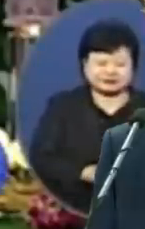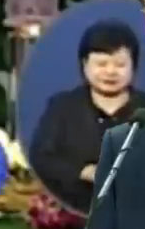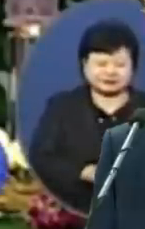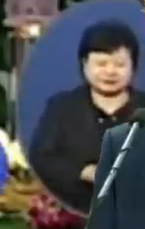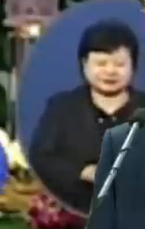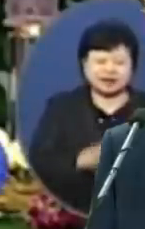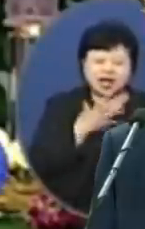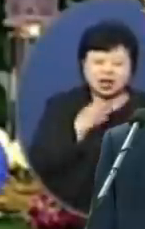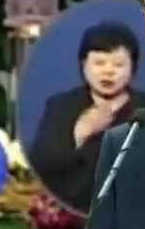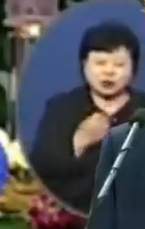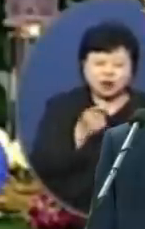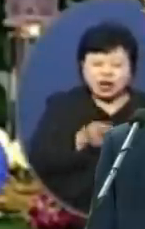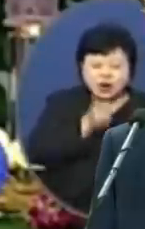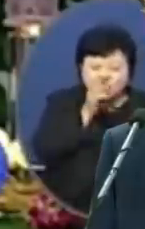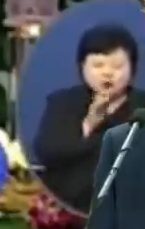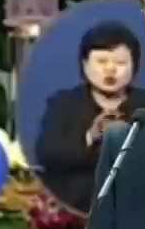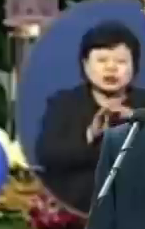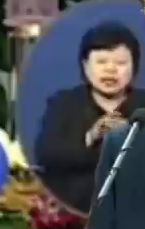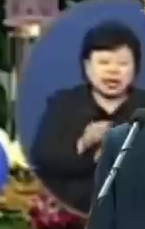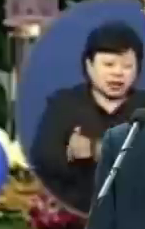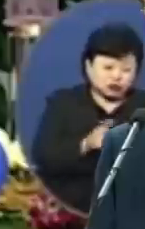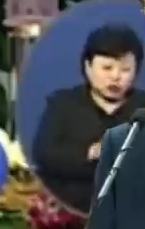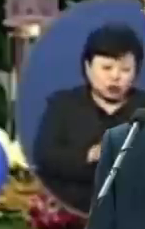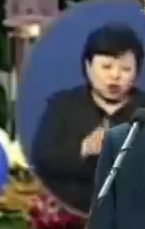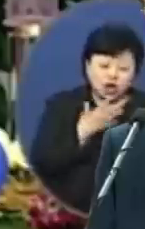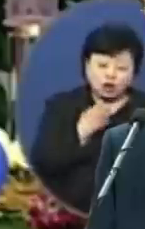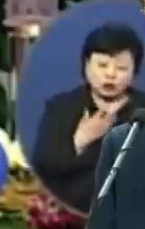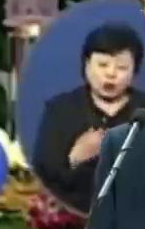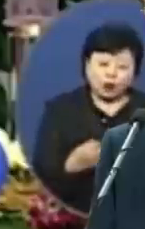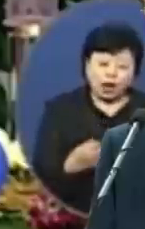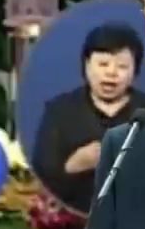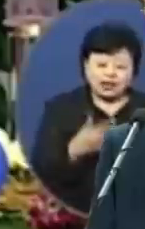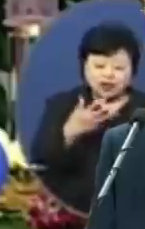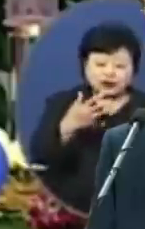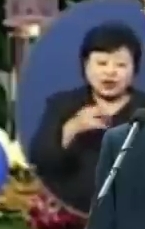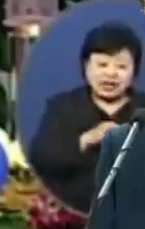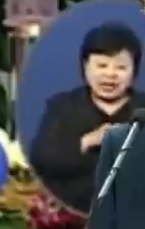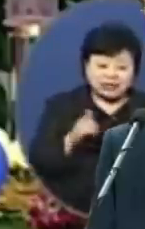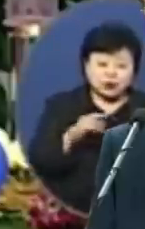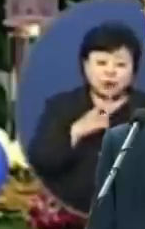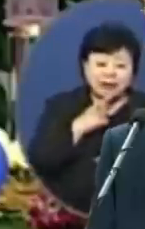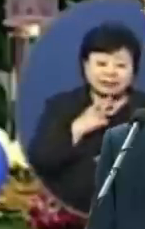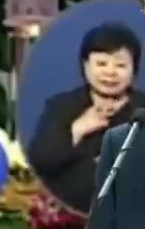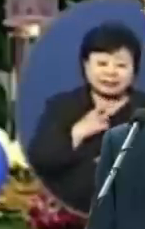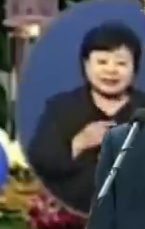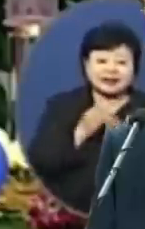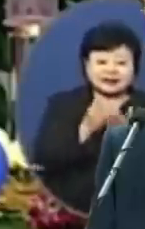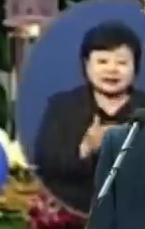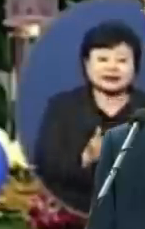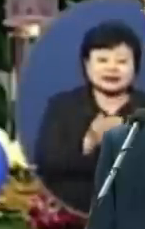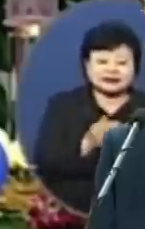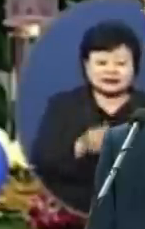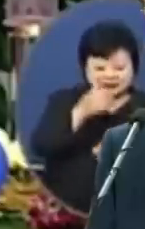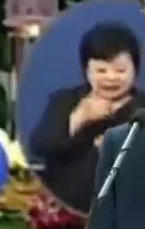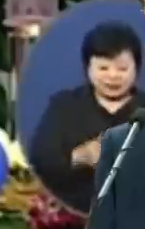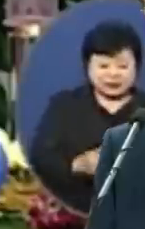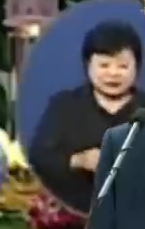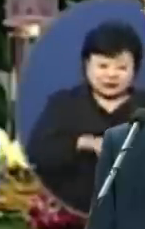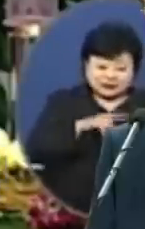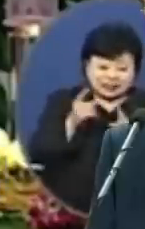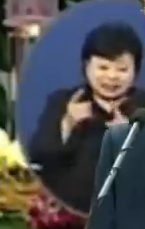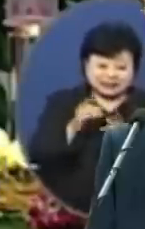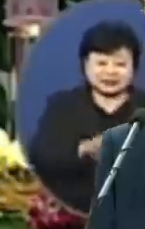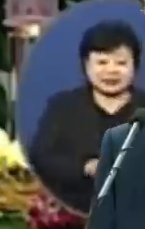심판을 받아 다 물에 빠져 죽고 노아와 그 여덟 식구만이 방주를 통해서 살아났지 않습니까?